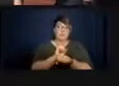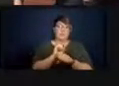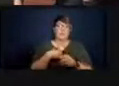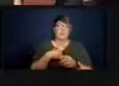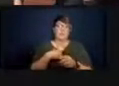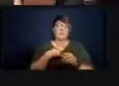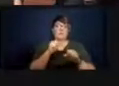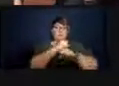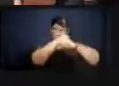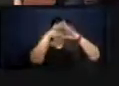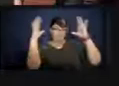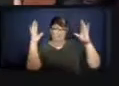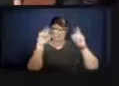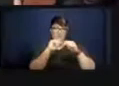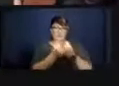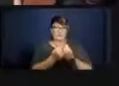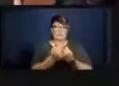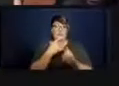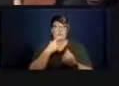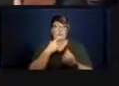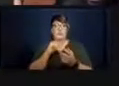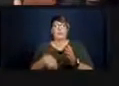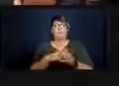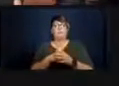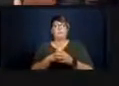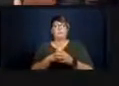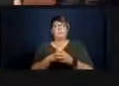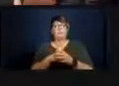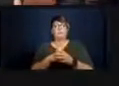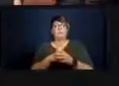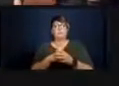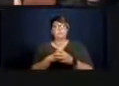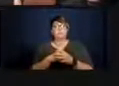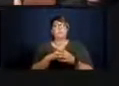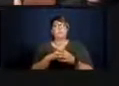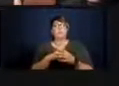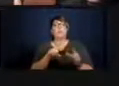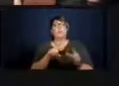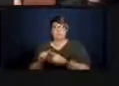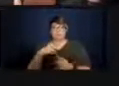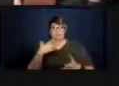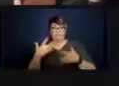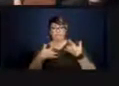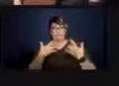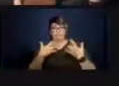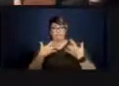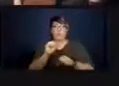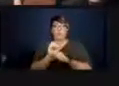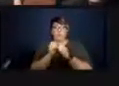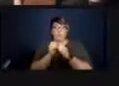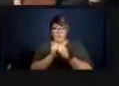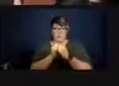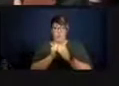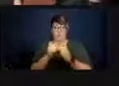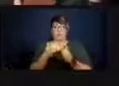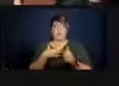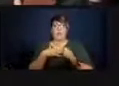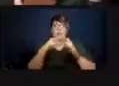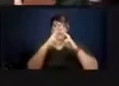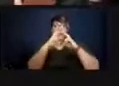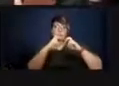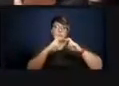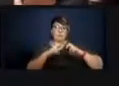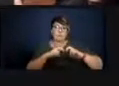baadhi ya kampuni mbalimbali zilizoshirikiana nasi. Na kufikia sasa tumefurahi